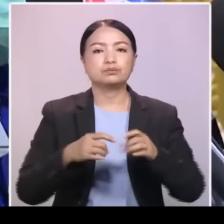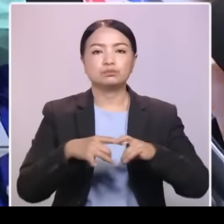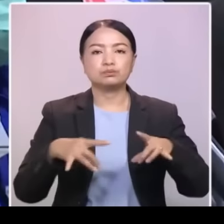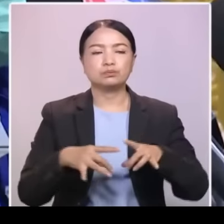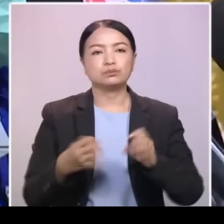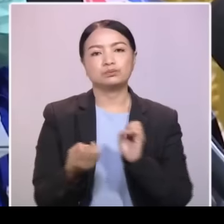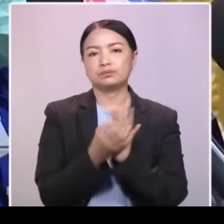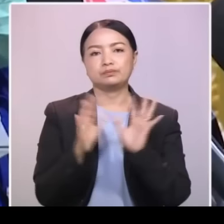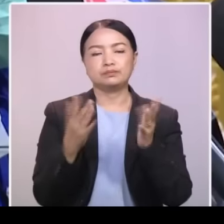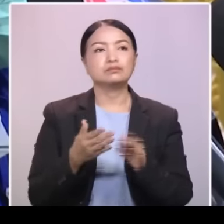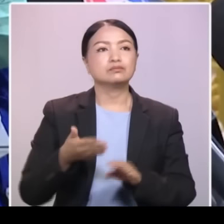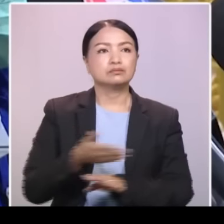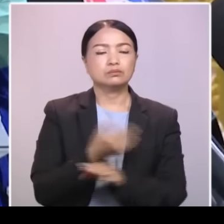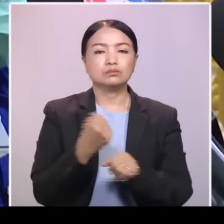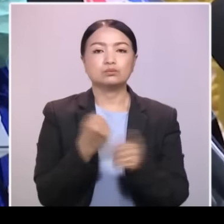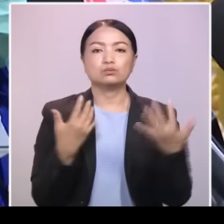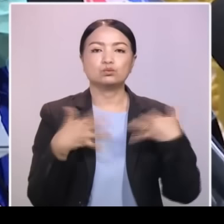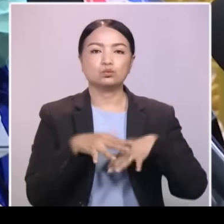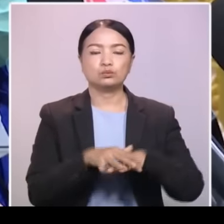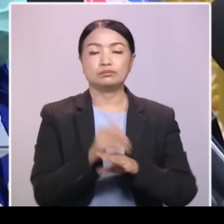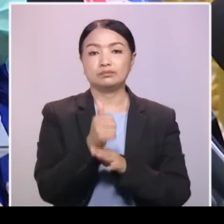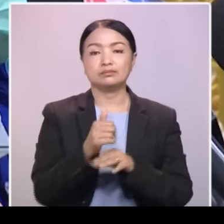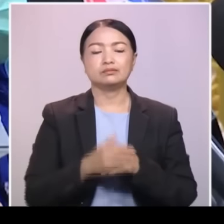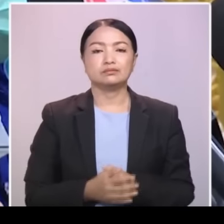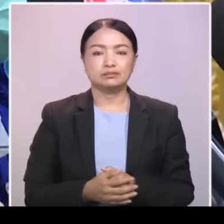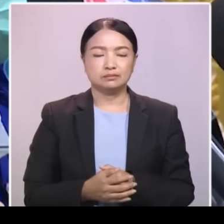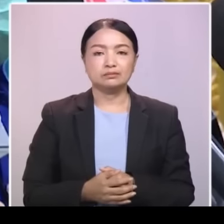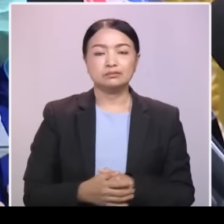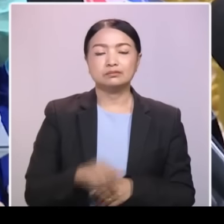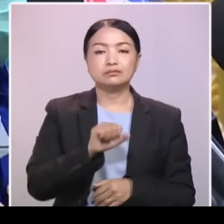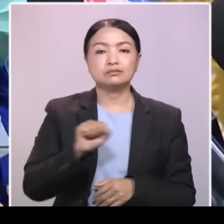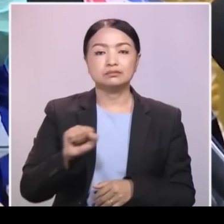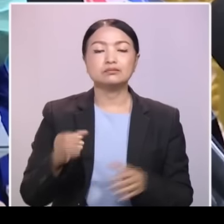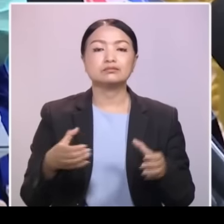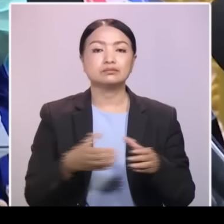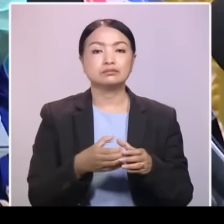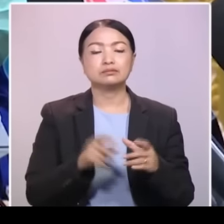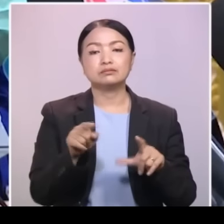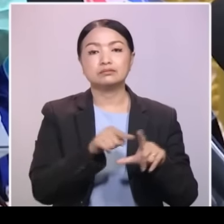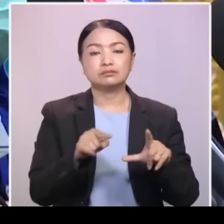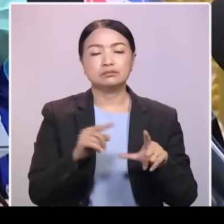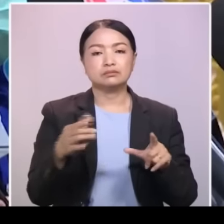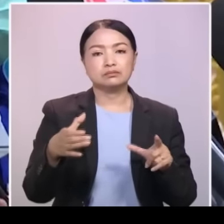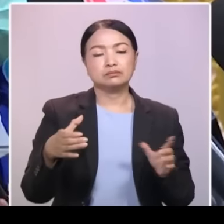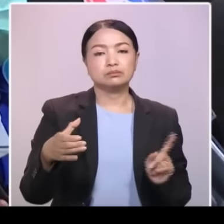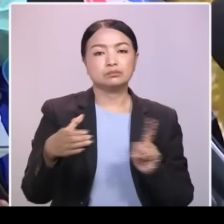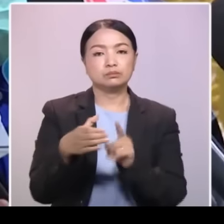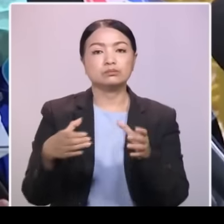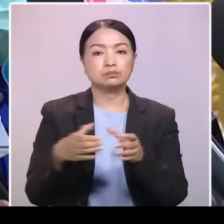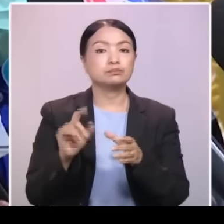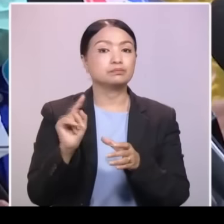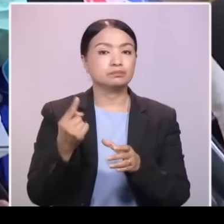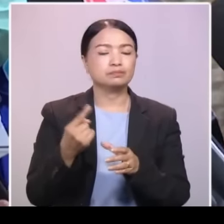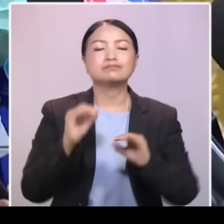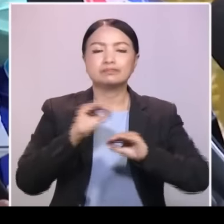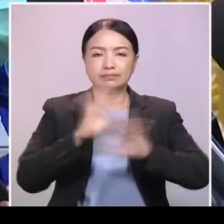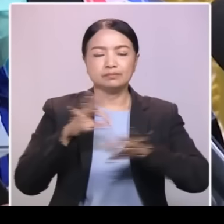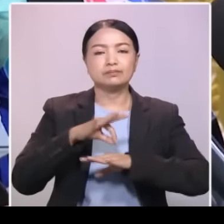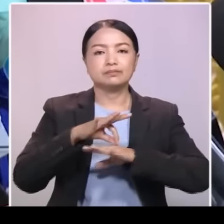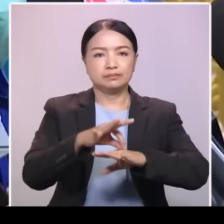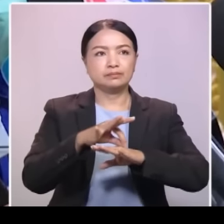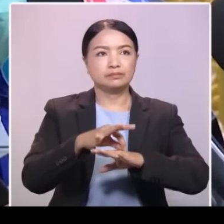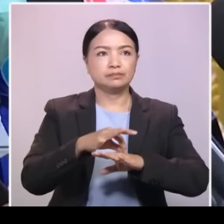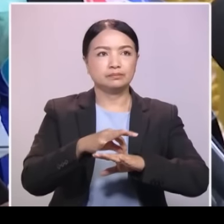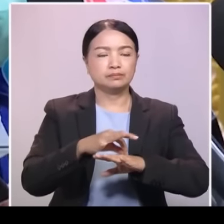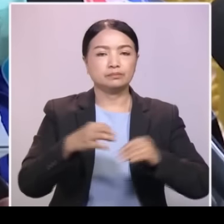ซึ่งที่ผ่านมาทำงานร่วมกันเป็นอย่างดีอย่างไรก็ตามหลังสสพรรคก้าวไกลสังกัดพรรคใหม่แล้วก็จะมีความชัดเจนเรื่องตำแหน่งผู้นำฝ่